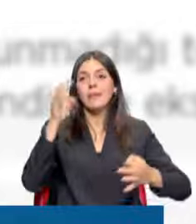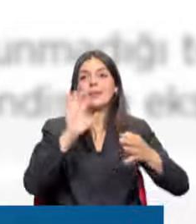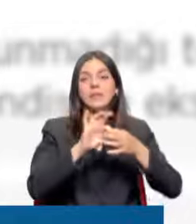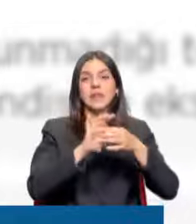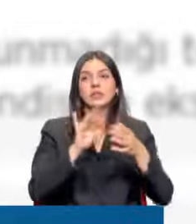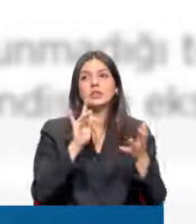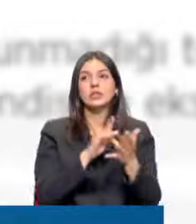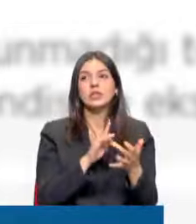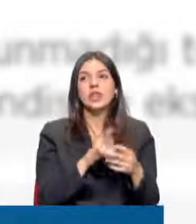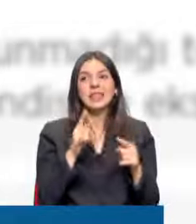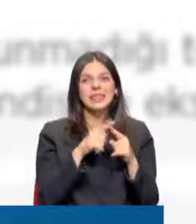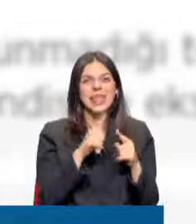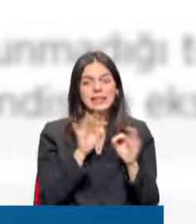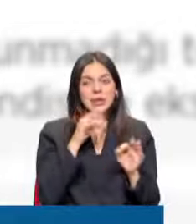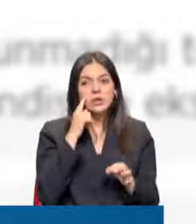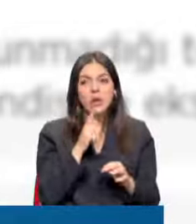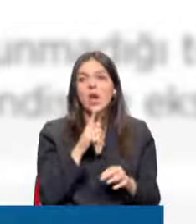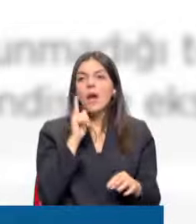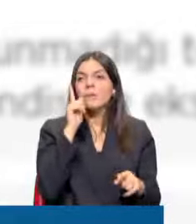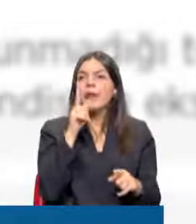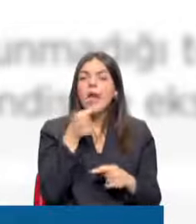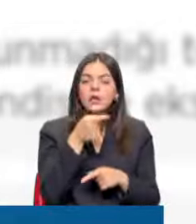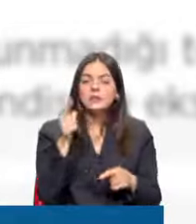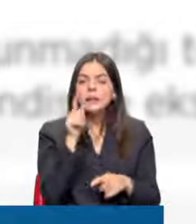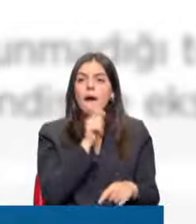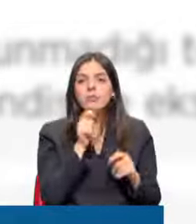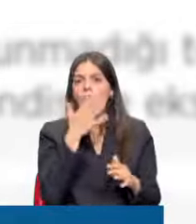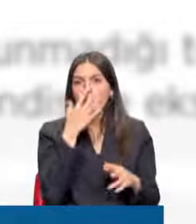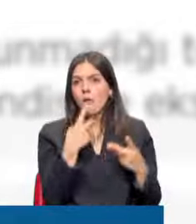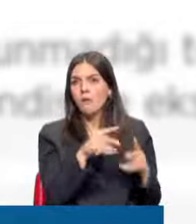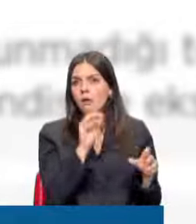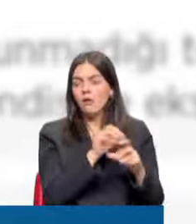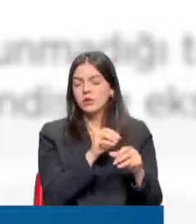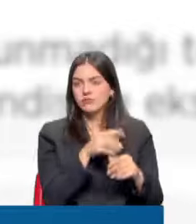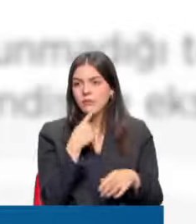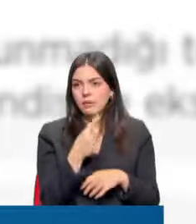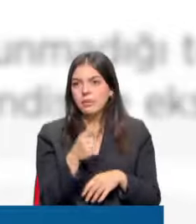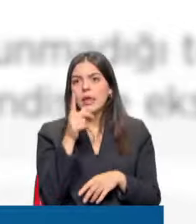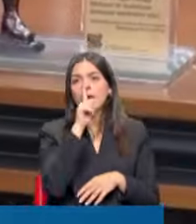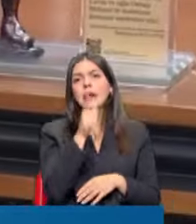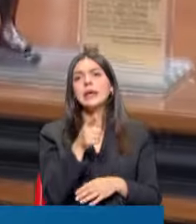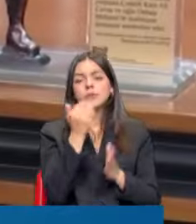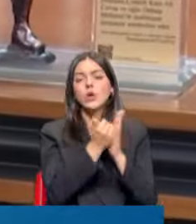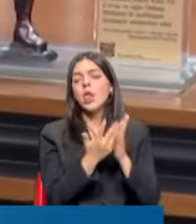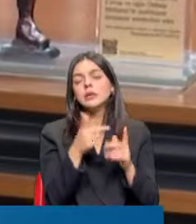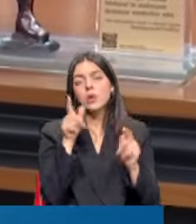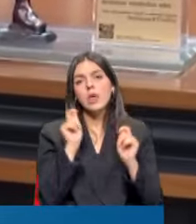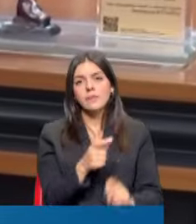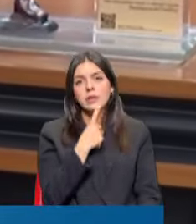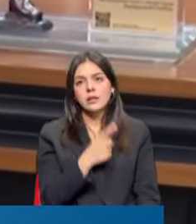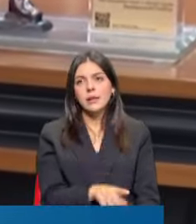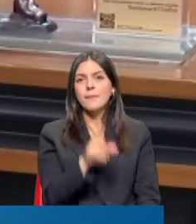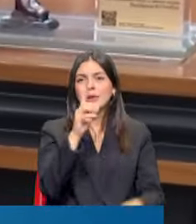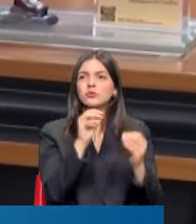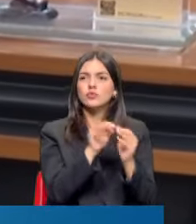ceza tevkif heyetleri tahliyede herhangi bir ihmal eksik yok dedi. Resmi prosedürün uygulandığını açıkladı. Bir suçsuzun